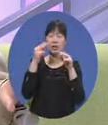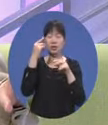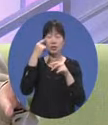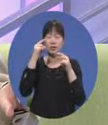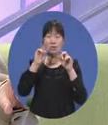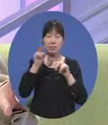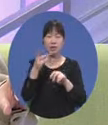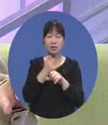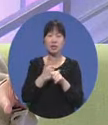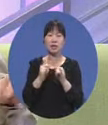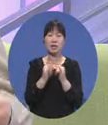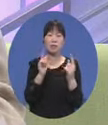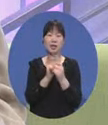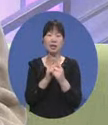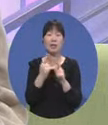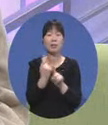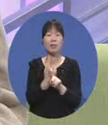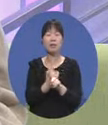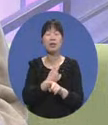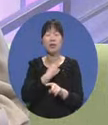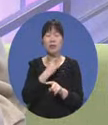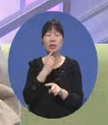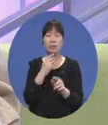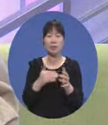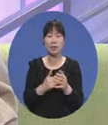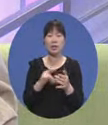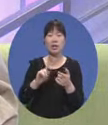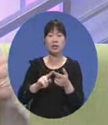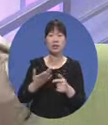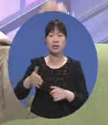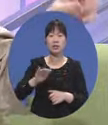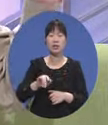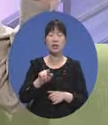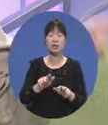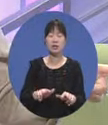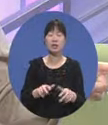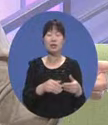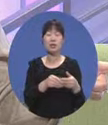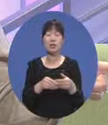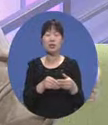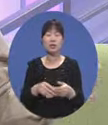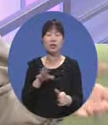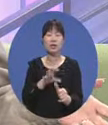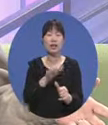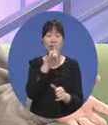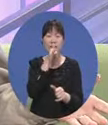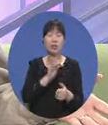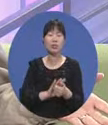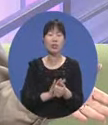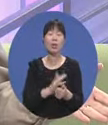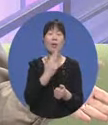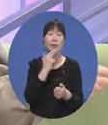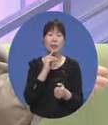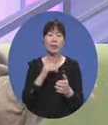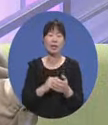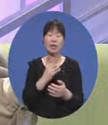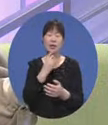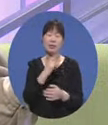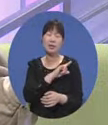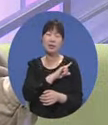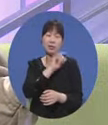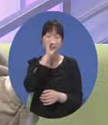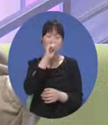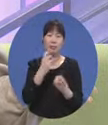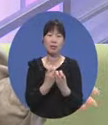바뀌고 사람을 대하는 것이 바뀌길 바랄 뿐이죠. 그런데 이 아이들 데리고 자꾸 야단을 친다는 건 도움이 안 됩니다. 다만 가장